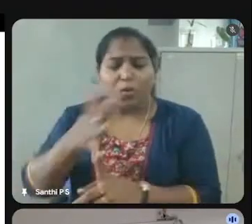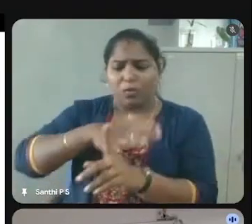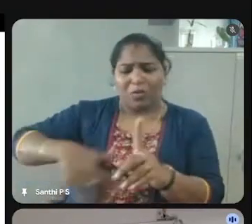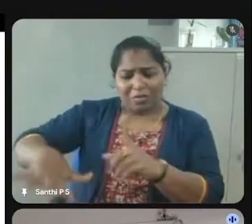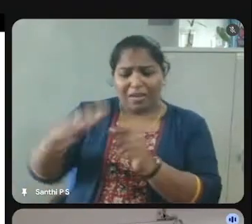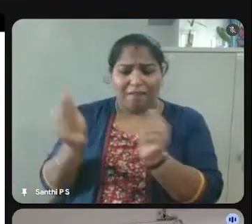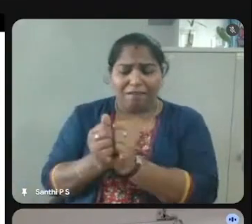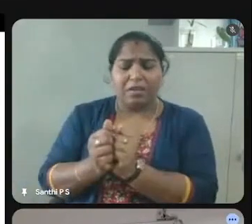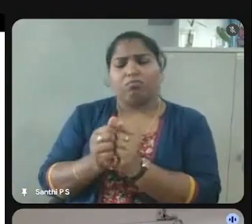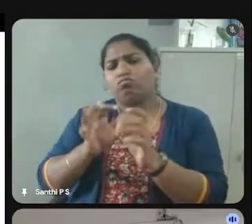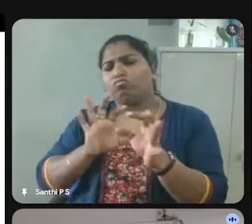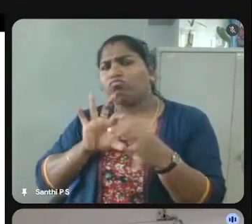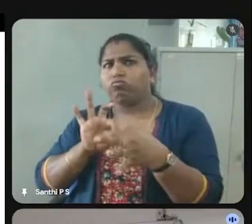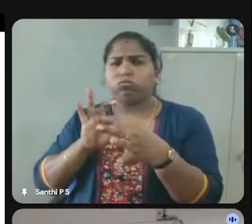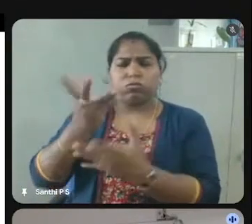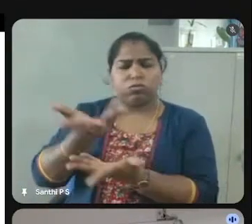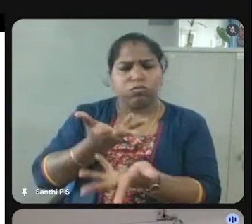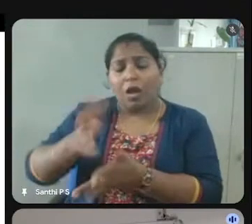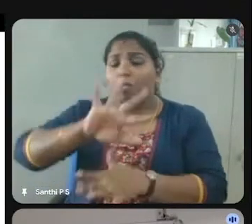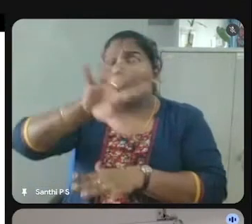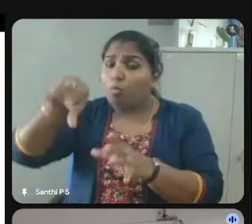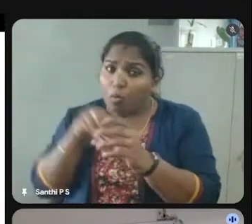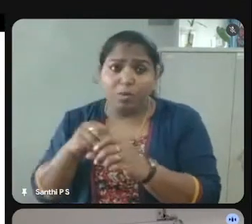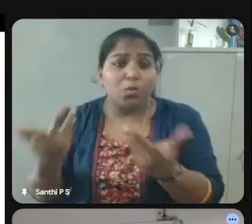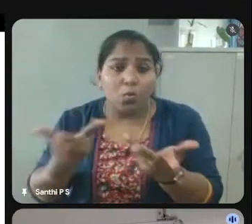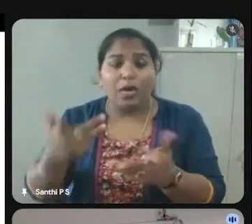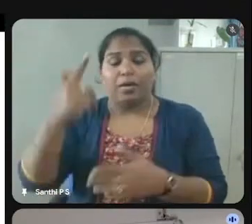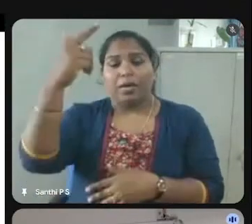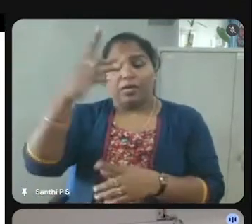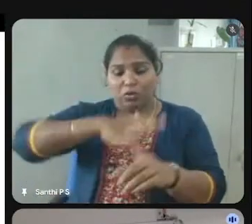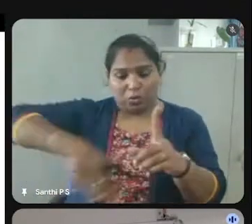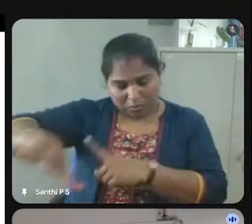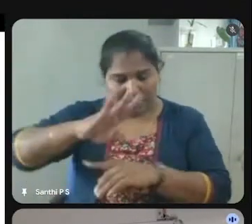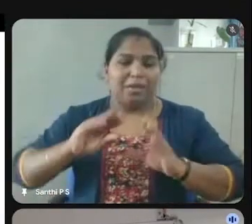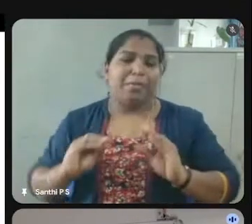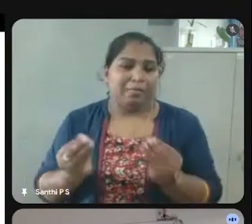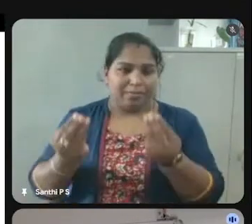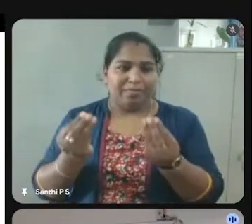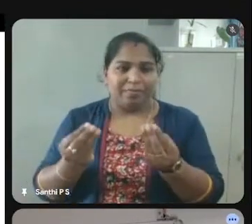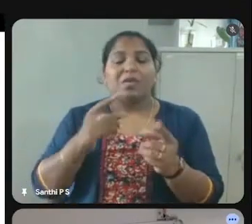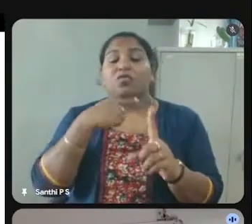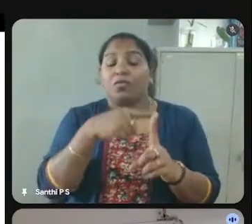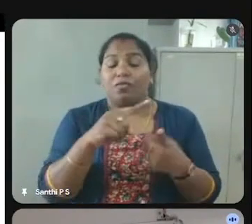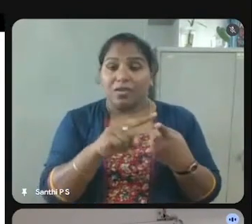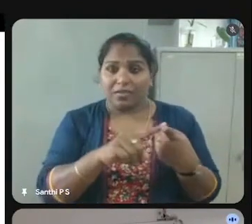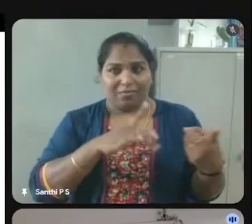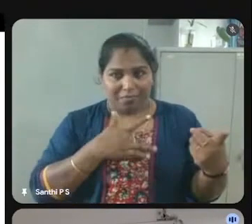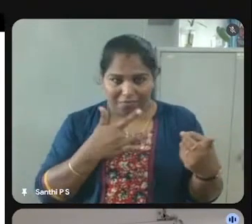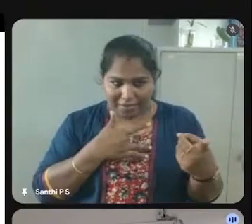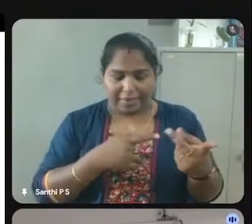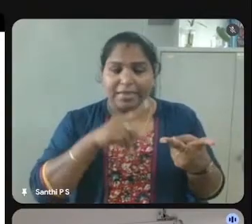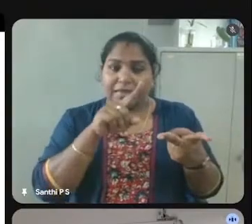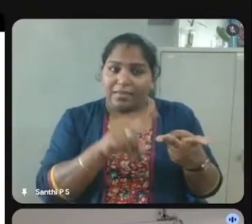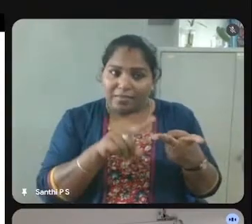ക്ഷേമം എന്ന് പറയുന്ന ഏരിയ. അപ്പം ഈ പറഞ്ഞ വൈകാരികമായ ക്ഷേമം, മാനസികമായ ക്ഷേമം, സാമൂഹികമായ ക്ഷേമം, ഈ